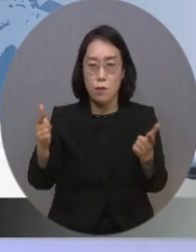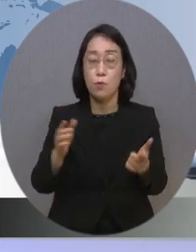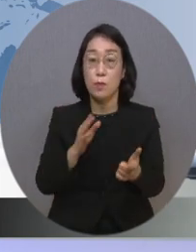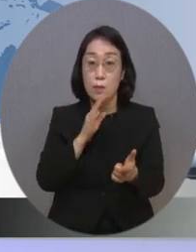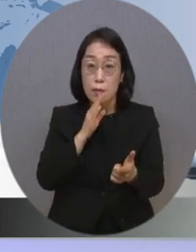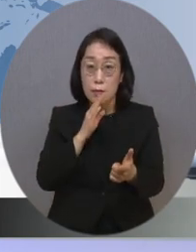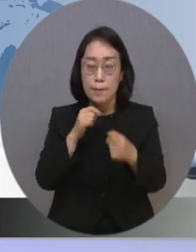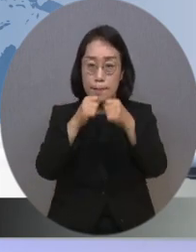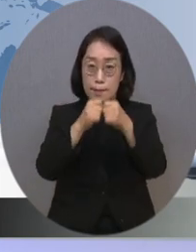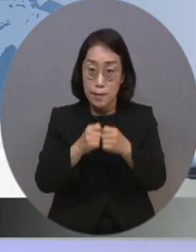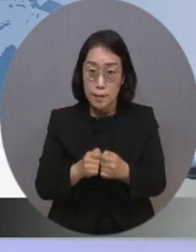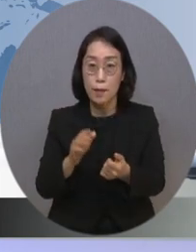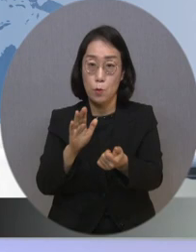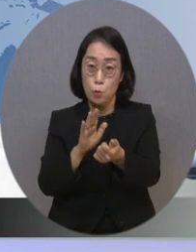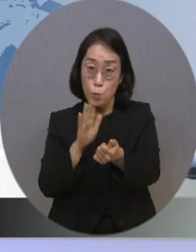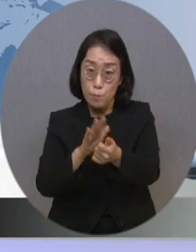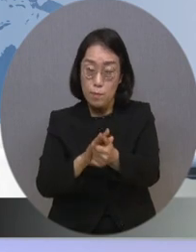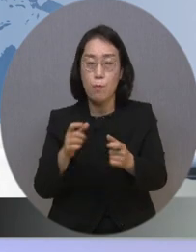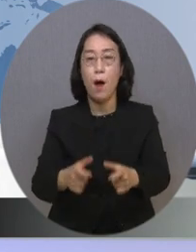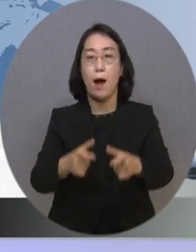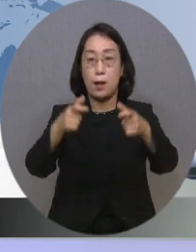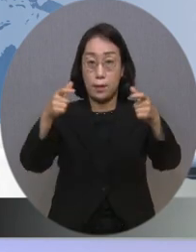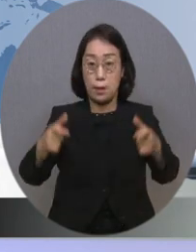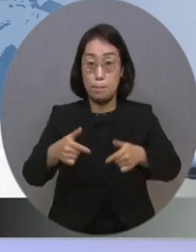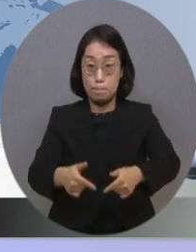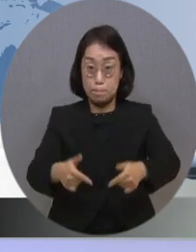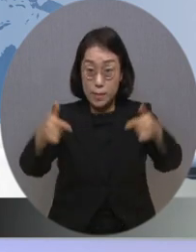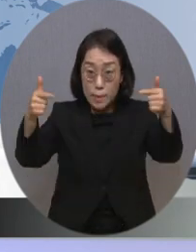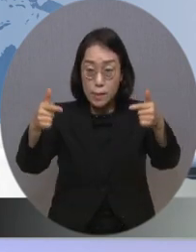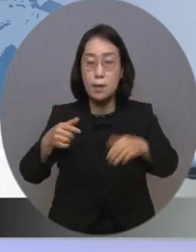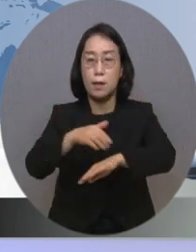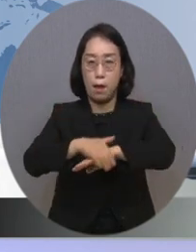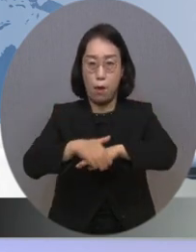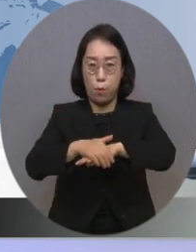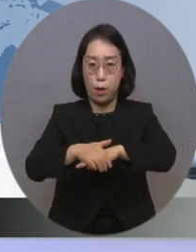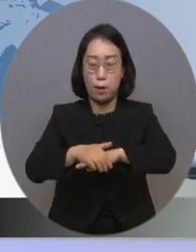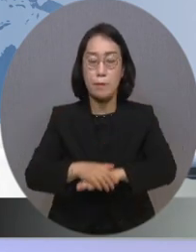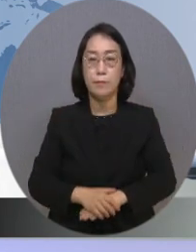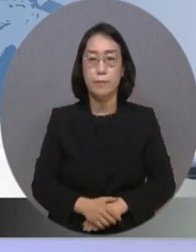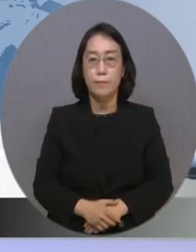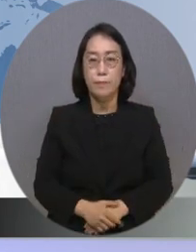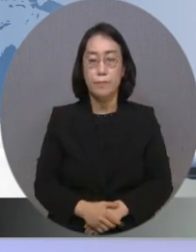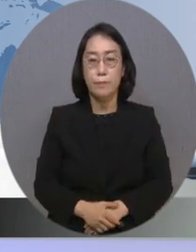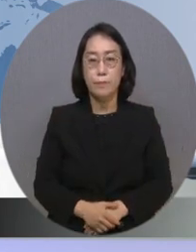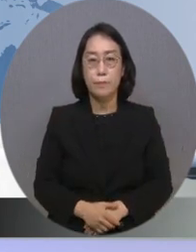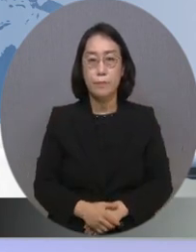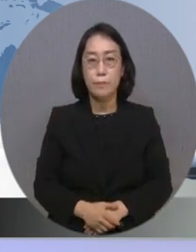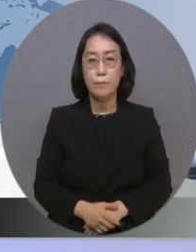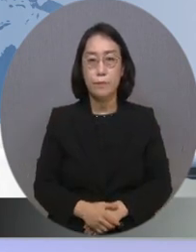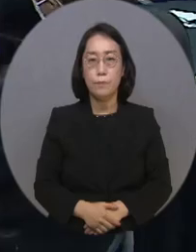실질적인 외연을 확대한다는 취지인데요. 어떠한 내용이 담겼는지 박성용 기자가 전합니다.